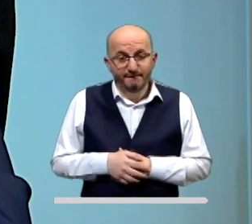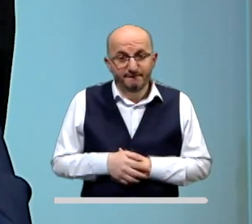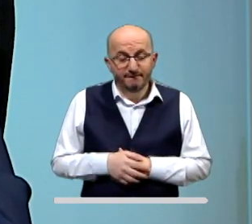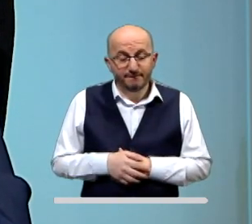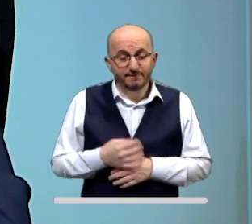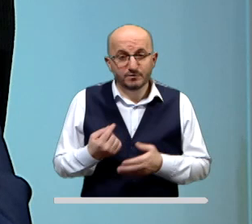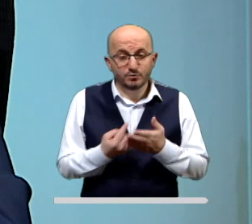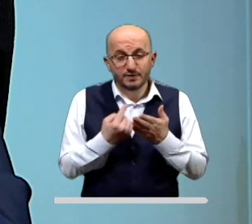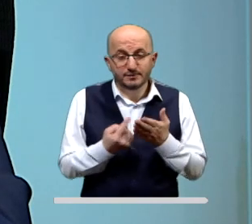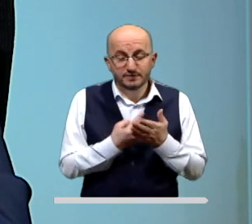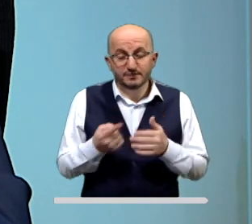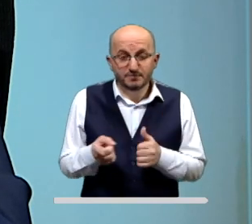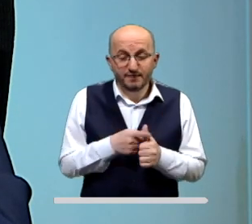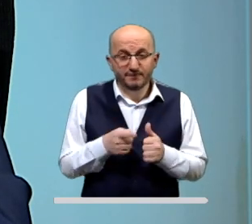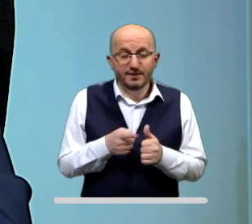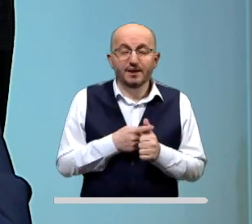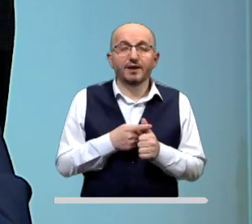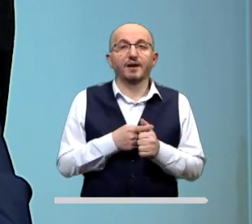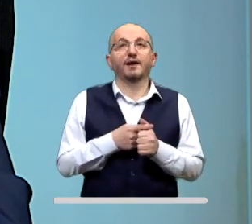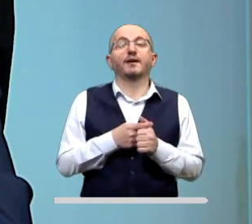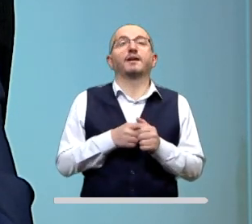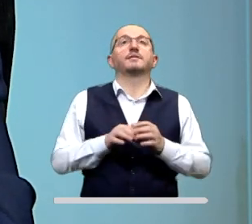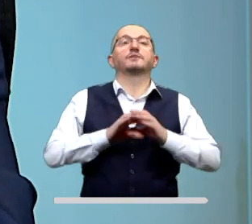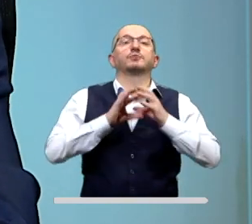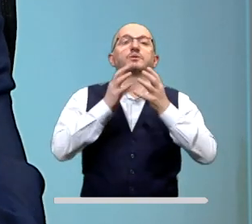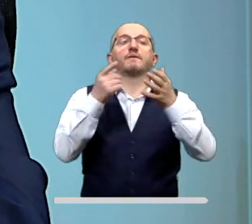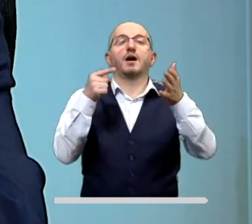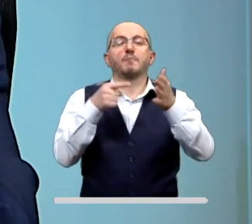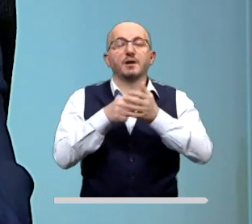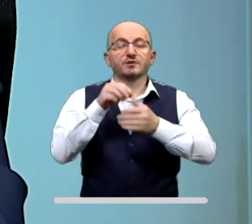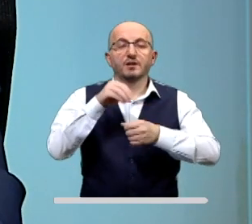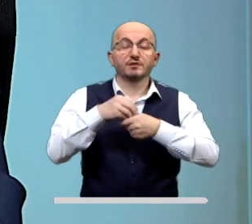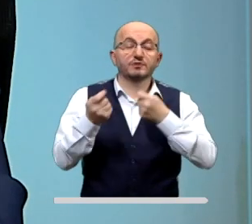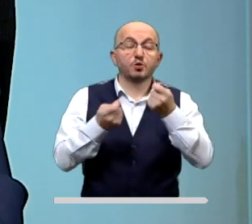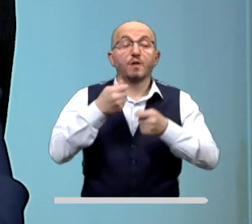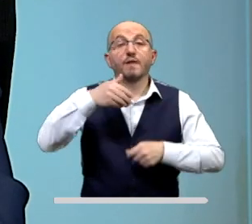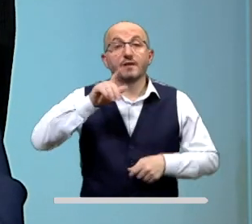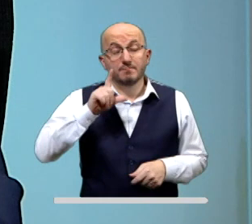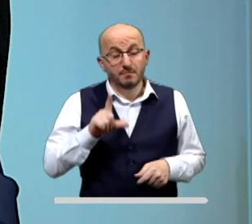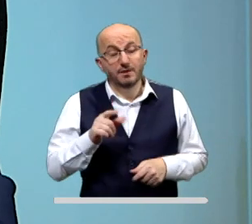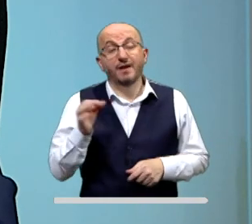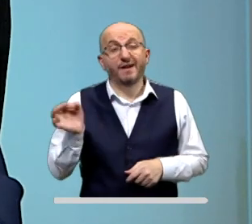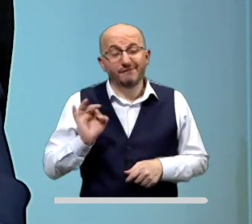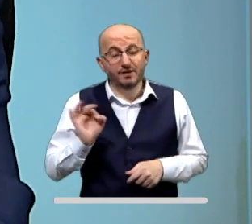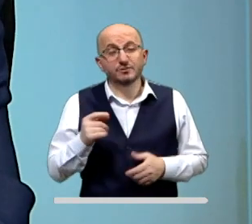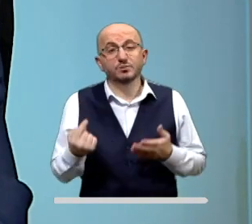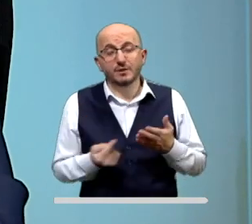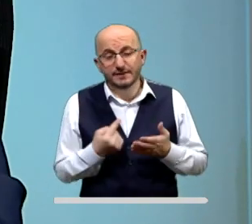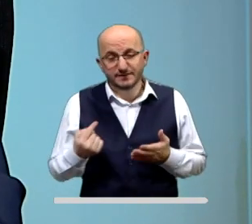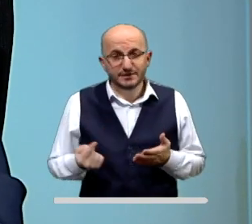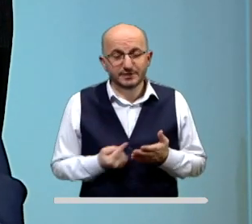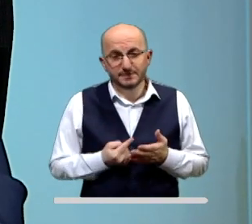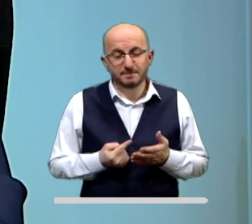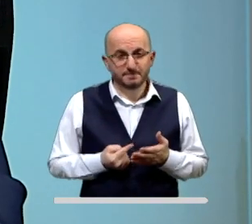kur'an-ı Kerim evvela dünyevi amaçlarla kullanılmamalı Evet kur'an-ı Kerim